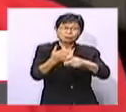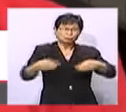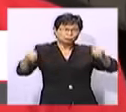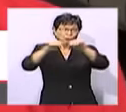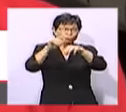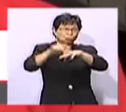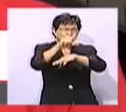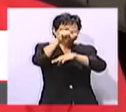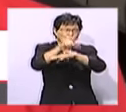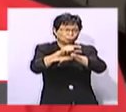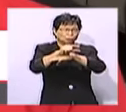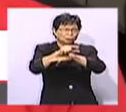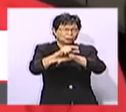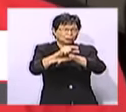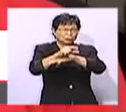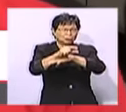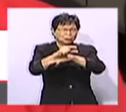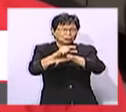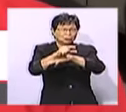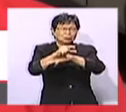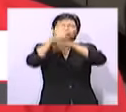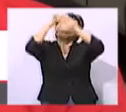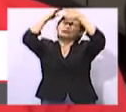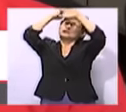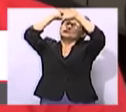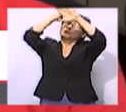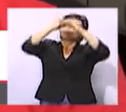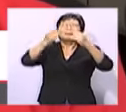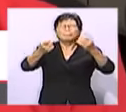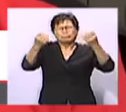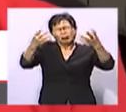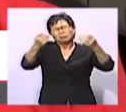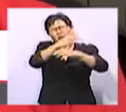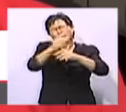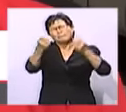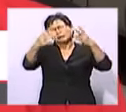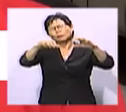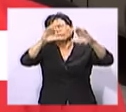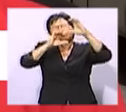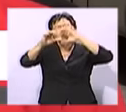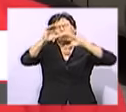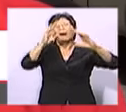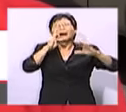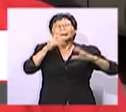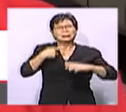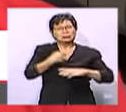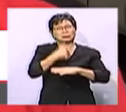ada menggunakan kain serban ataupun sebagainya dan perbanyakkan minum air. Kita tak nak